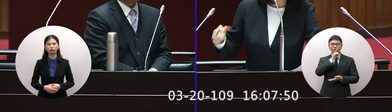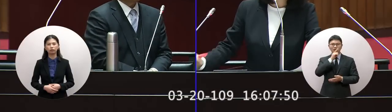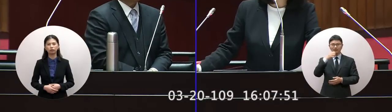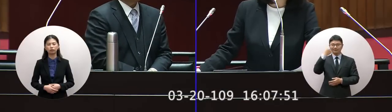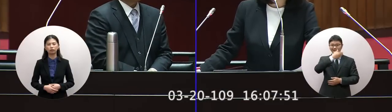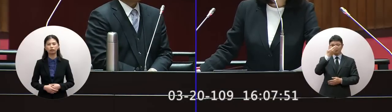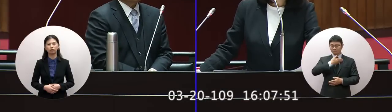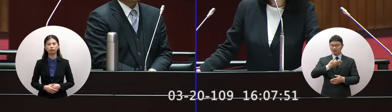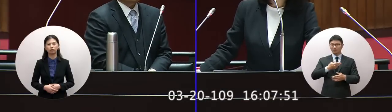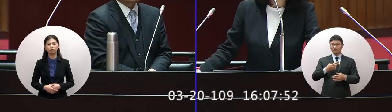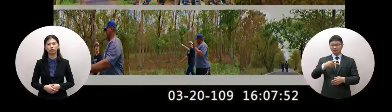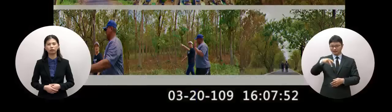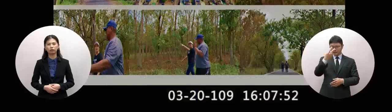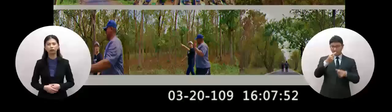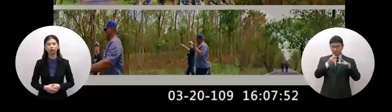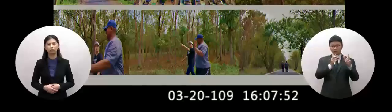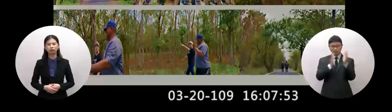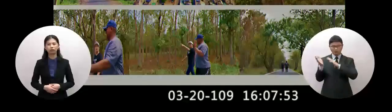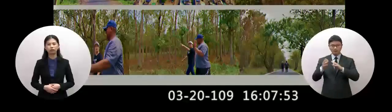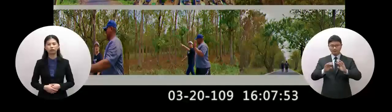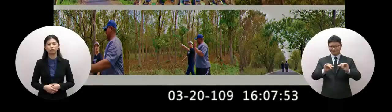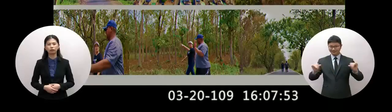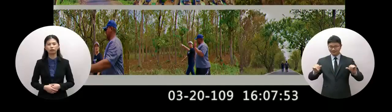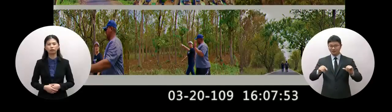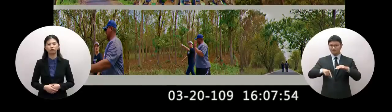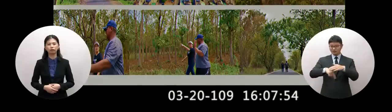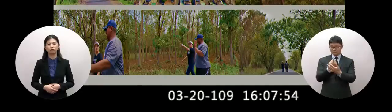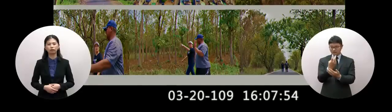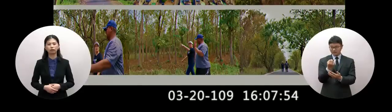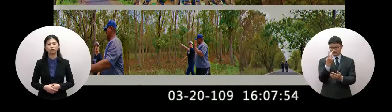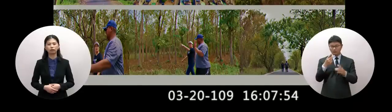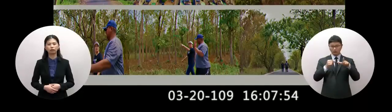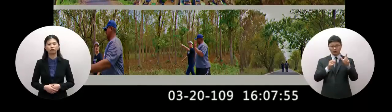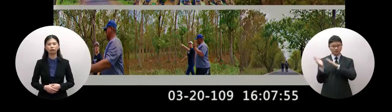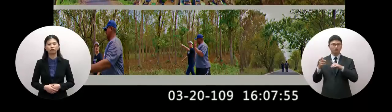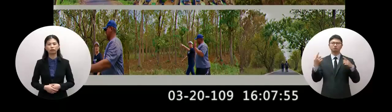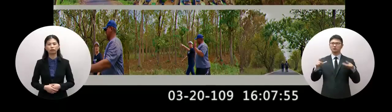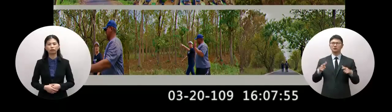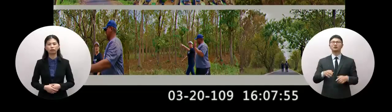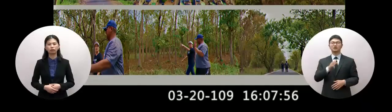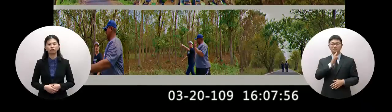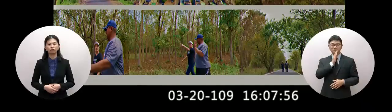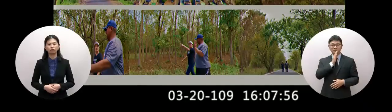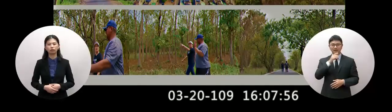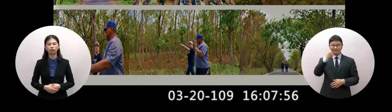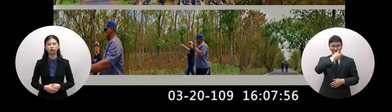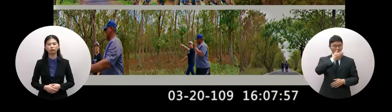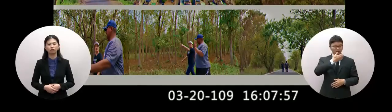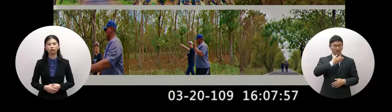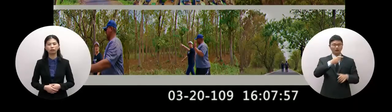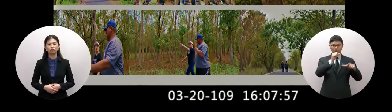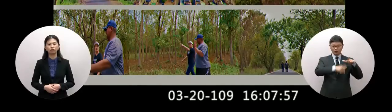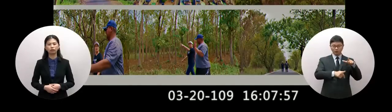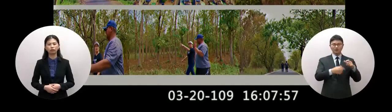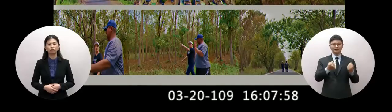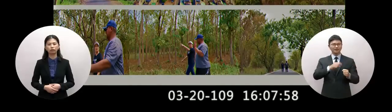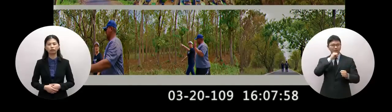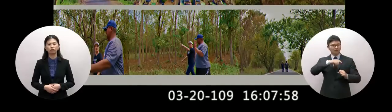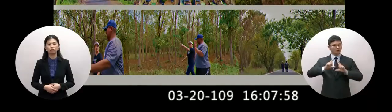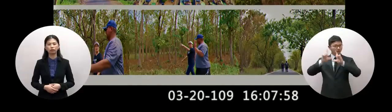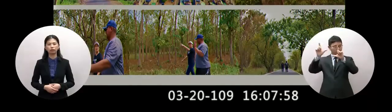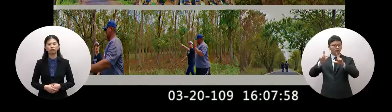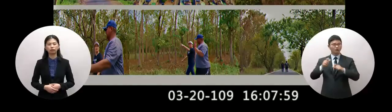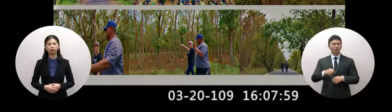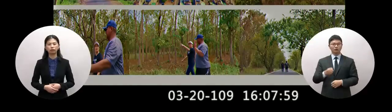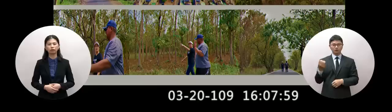糖200公顷，其实不是只有200公顷，它是涵盖了台糖在屏东县